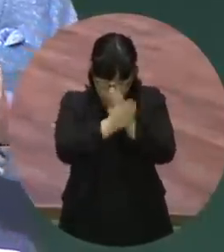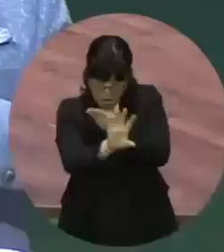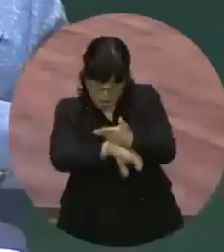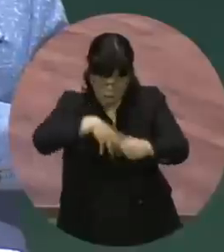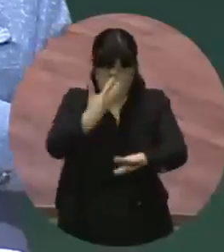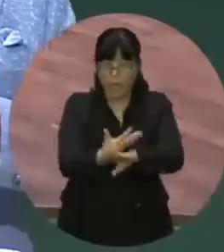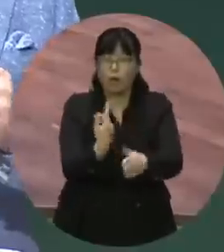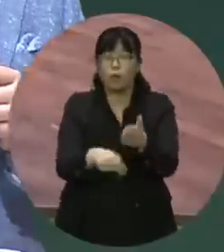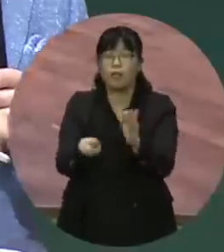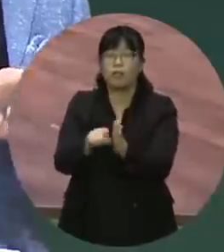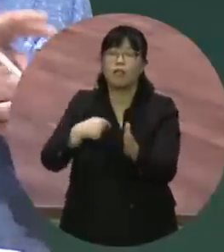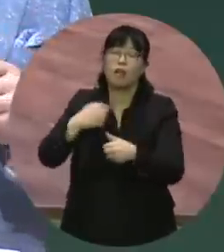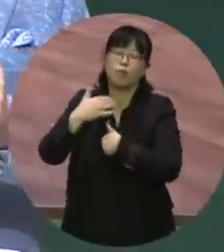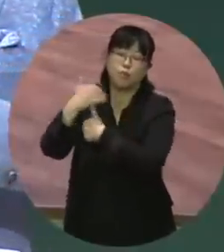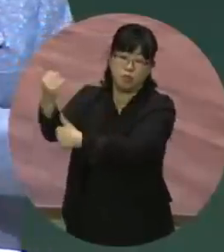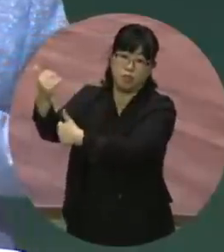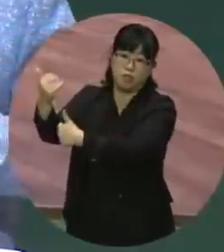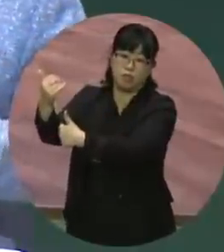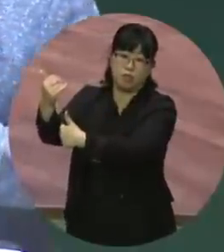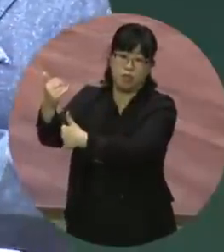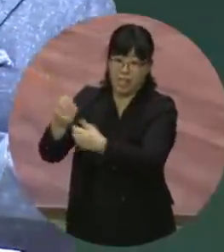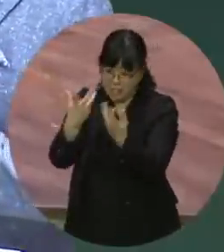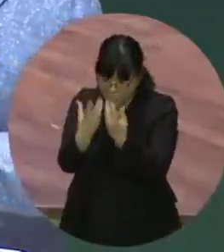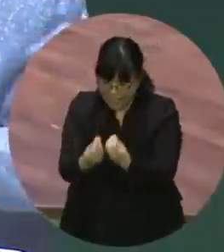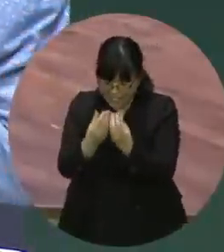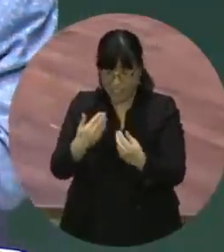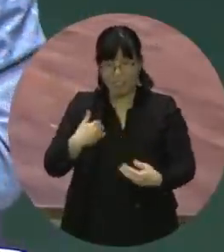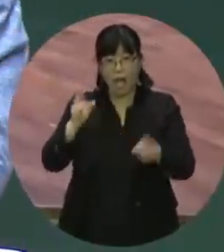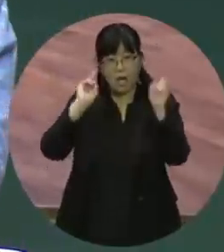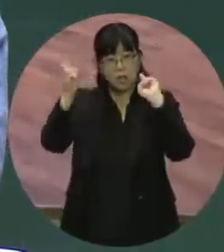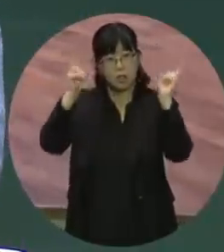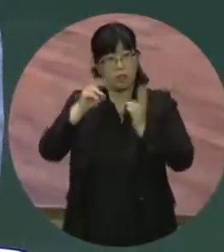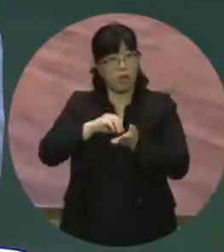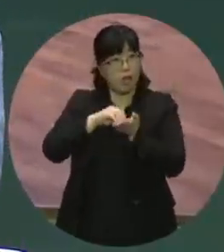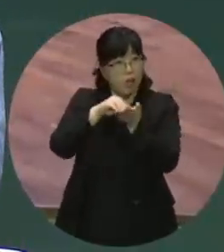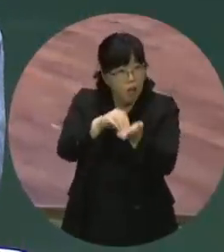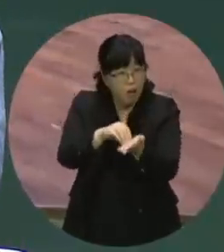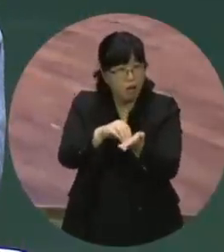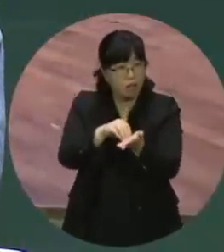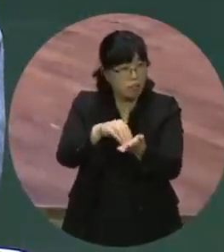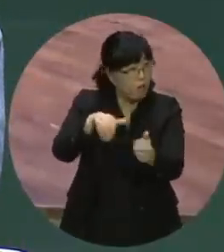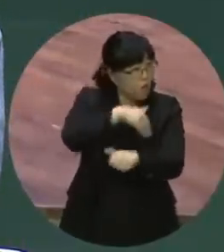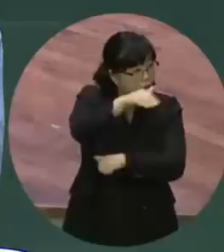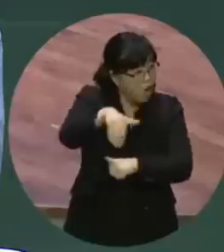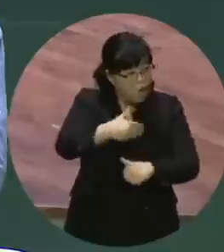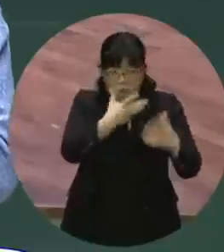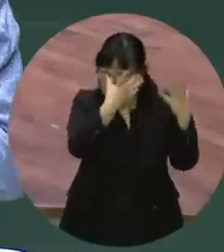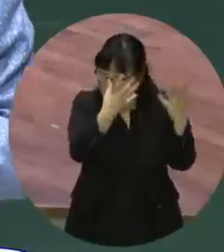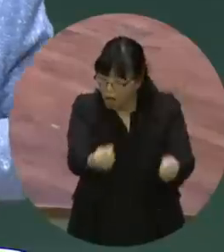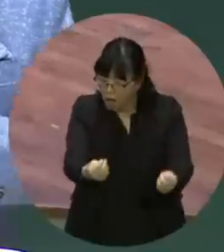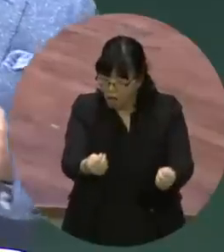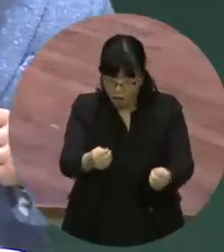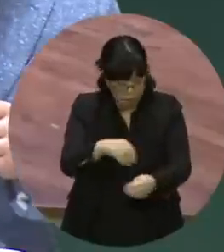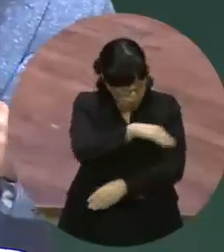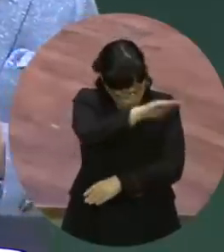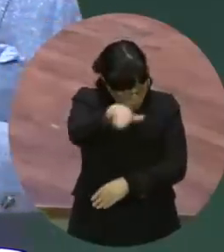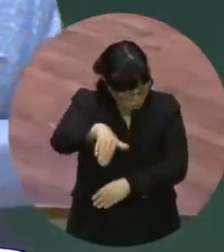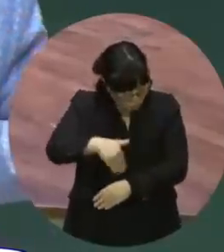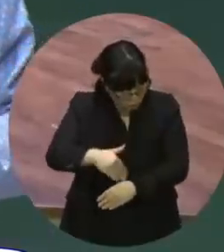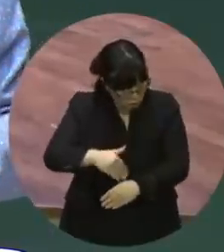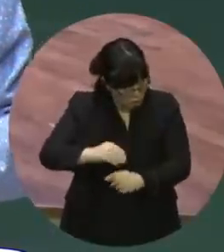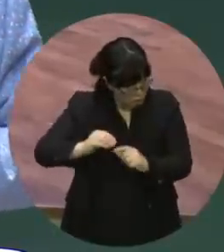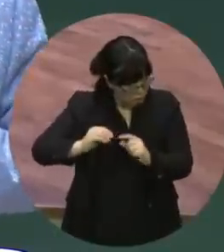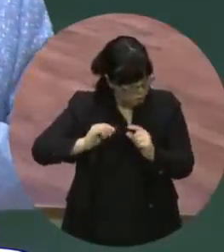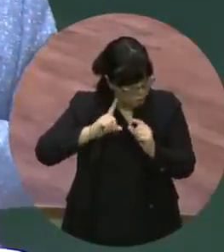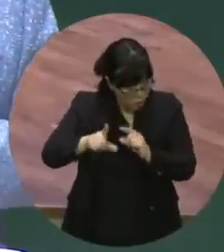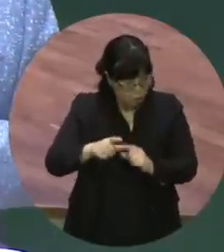술 먹고 맨날 방탕하던 그걸 내 하나가 들어가서 문화를 개혁시켜버렸어요. 그 직장을. 아멘. 그거를 놓고